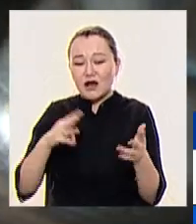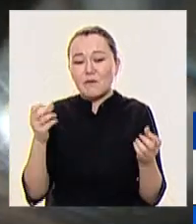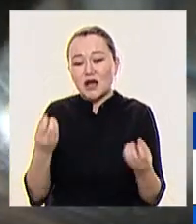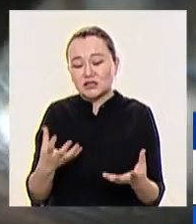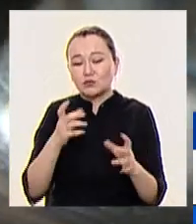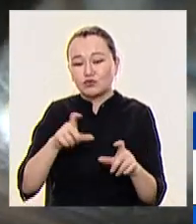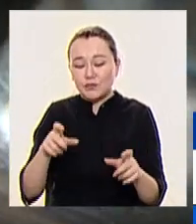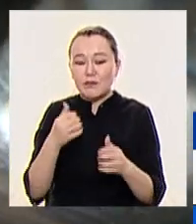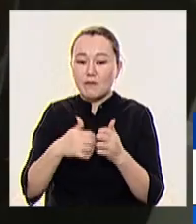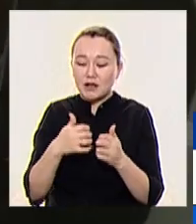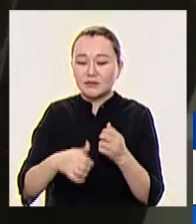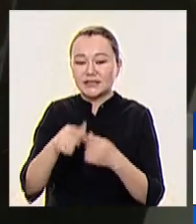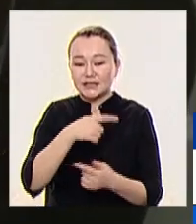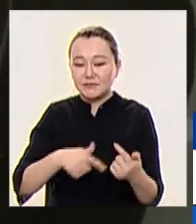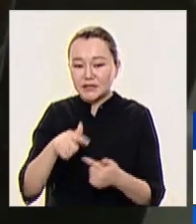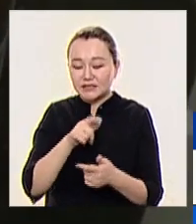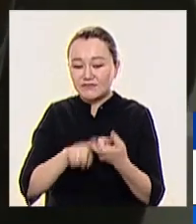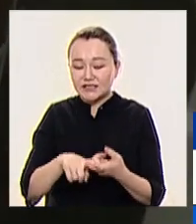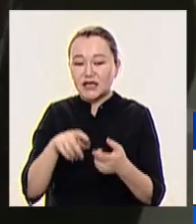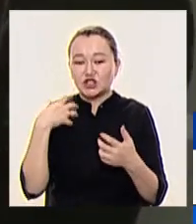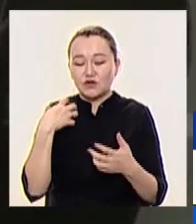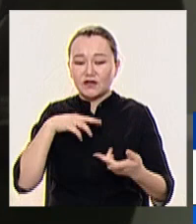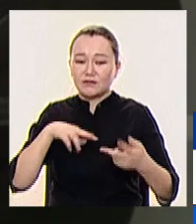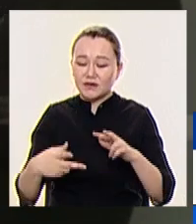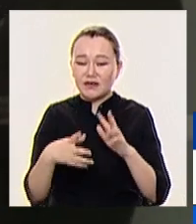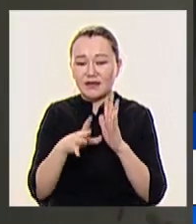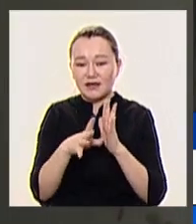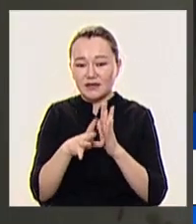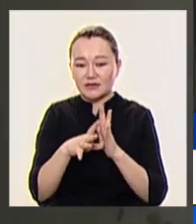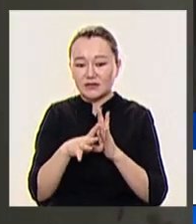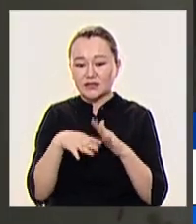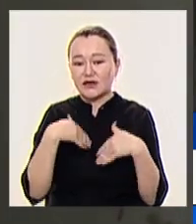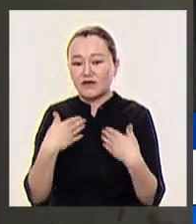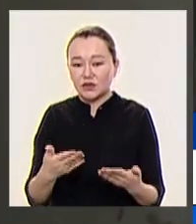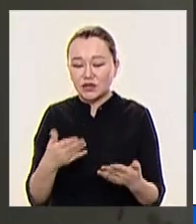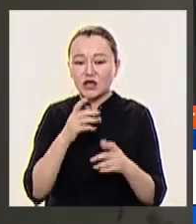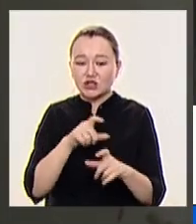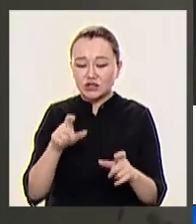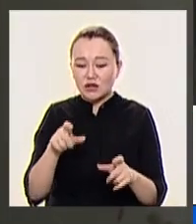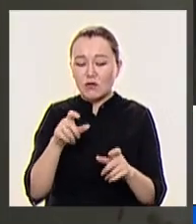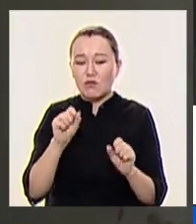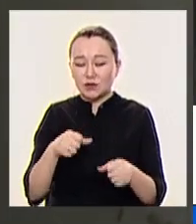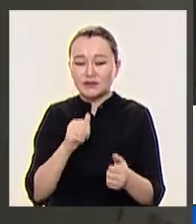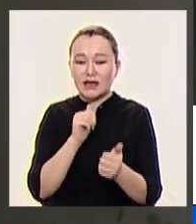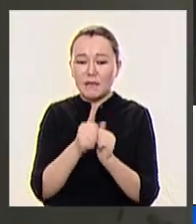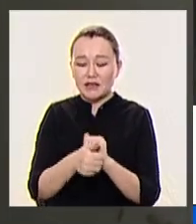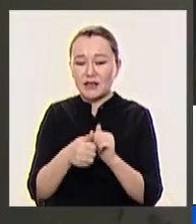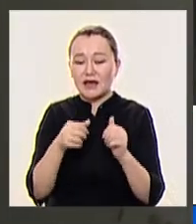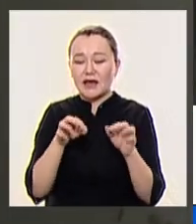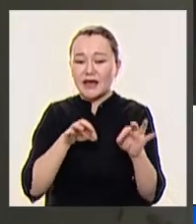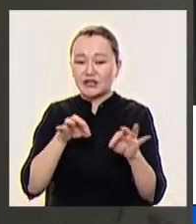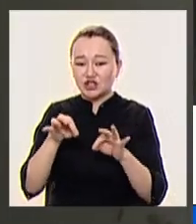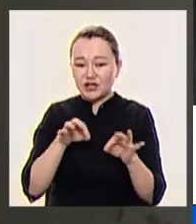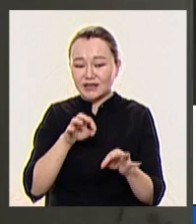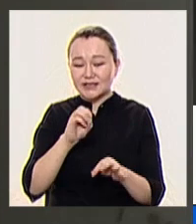и малому, и среднему бизнесу. Чиновники советуют перейти на электричество. Жители могут замену провести инженерных